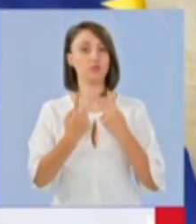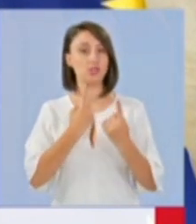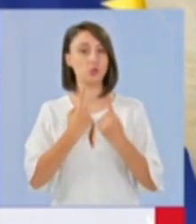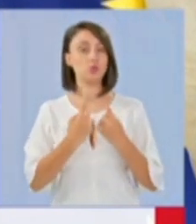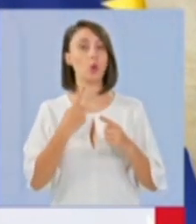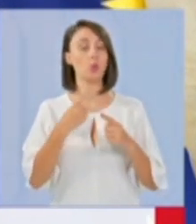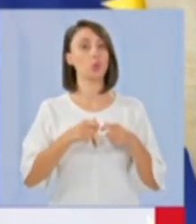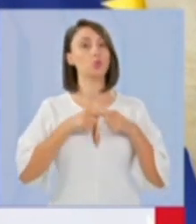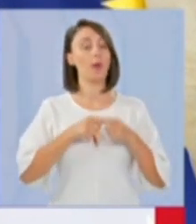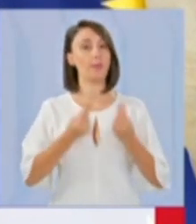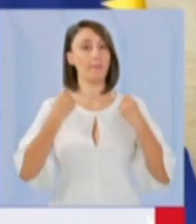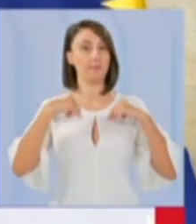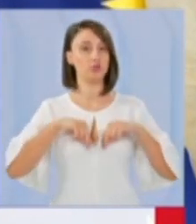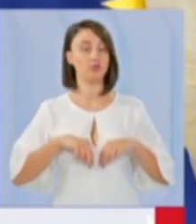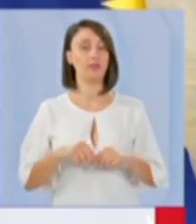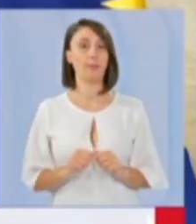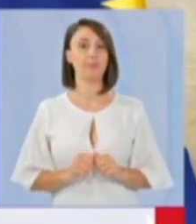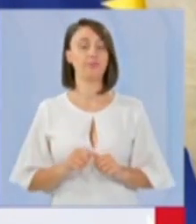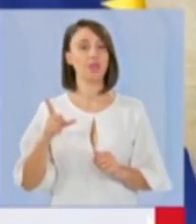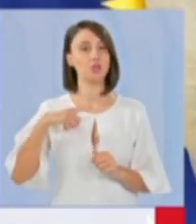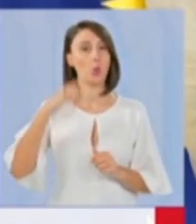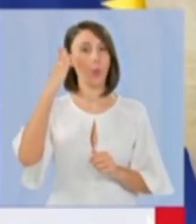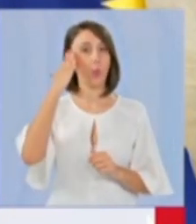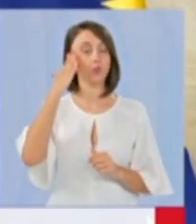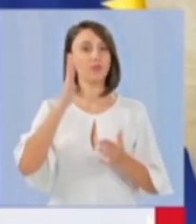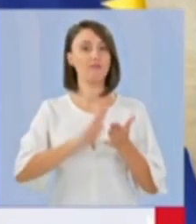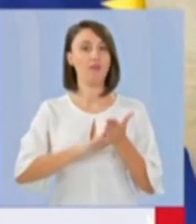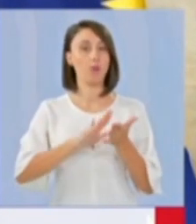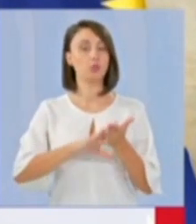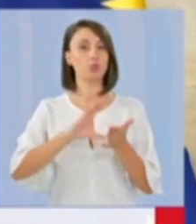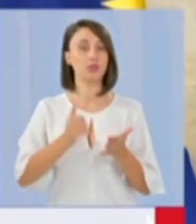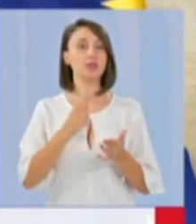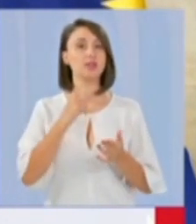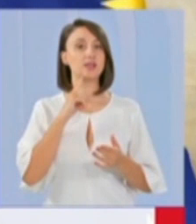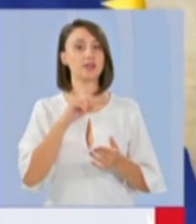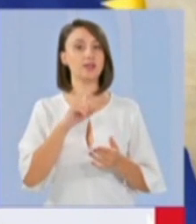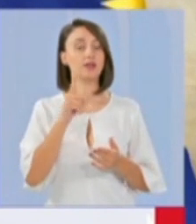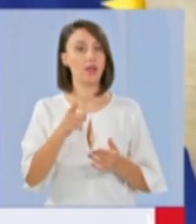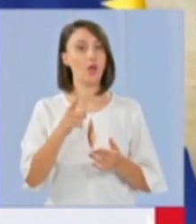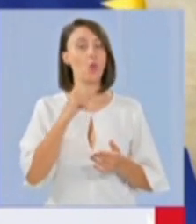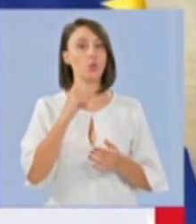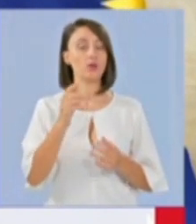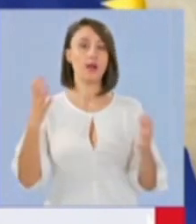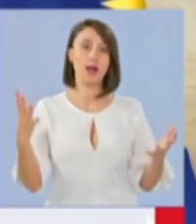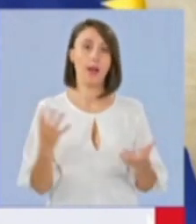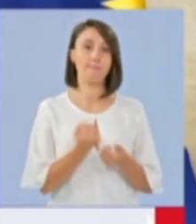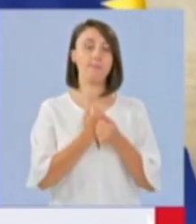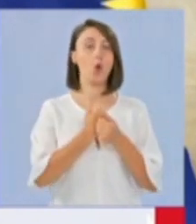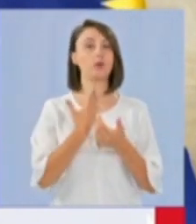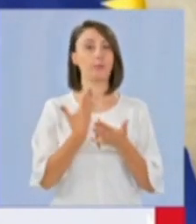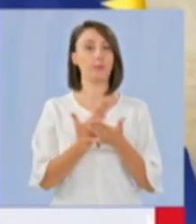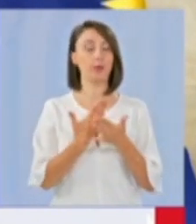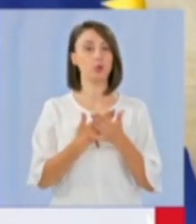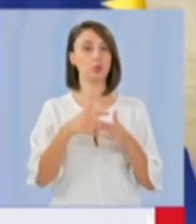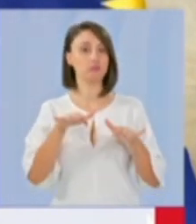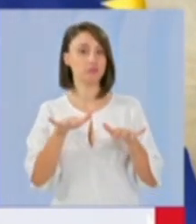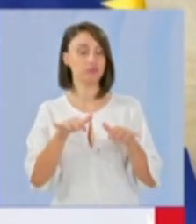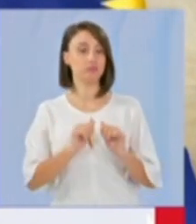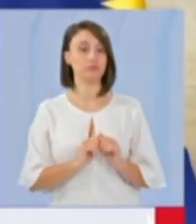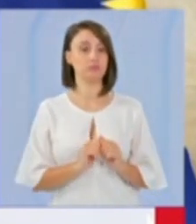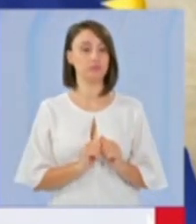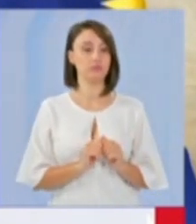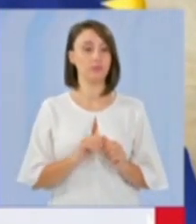cu doamna președinte. Este cunoscut faptul că Estonia este un campion al